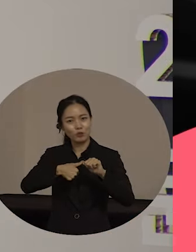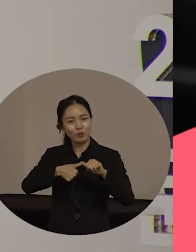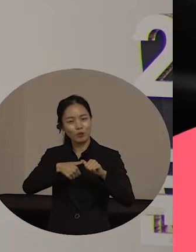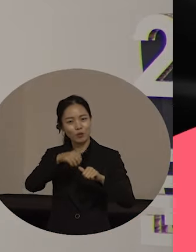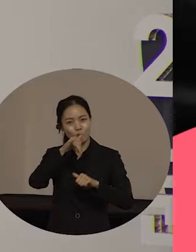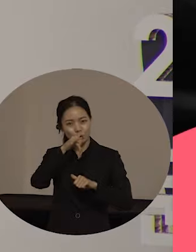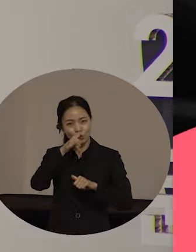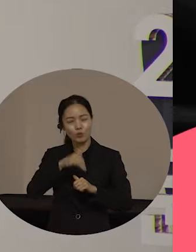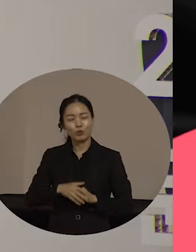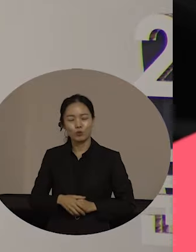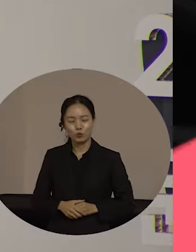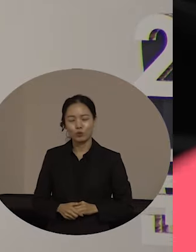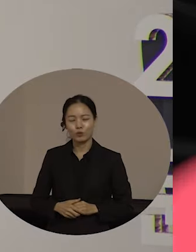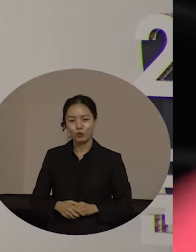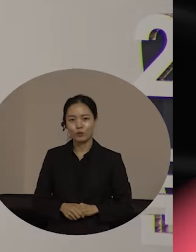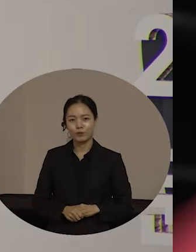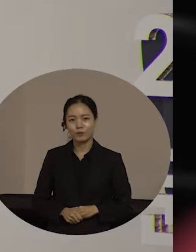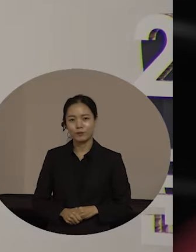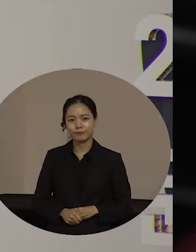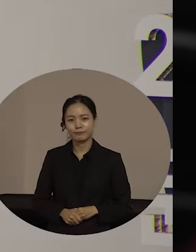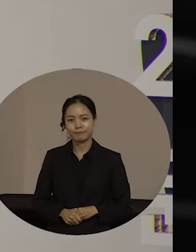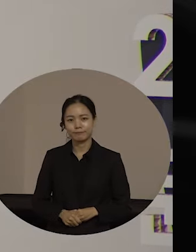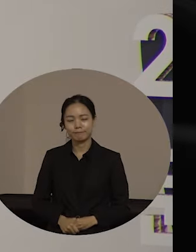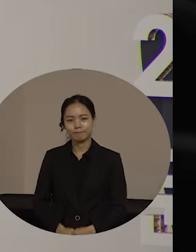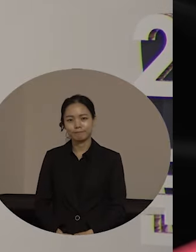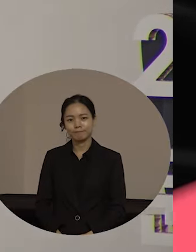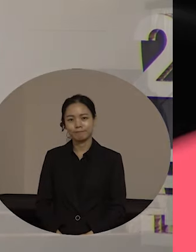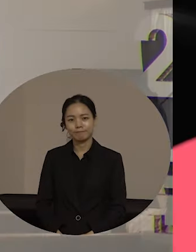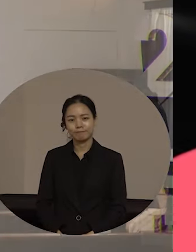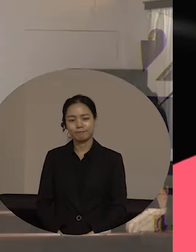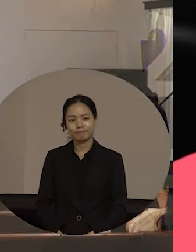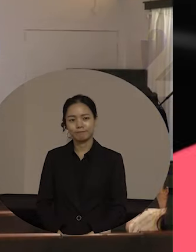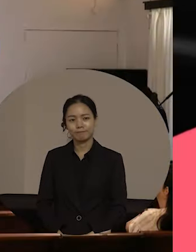다 핀란드의 경우 또 얘기를 듣겠습니다.